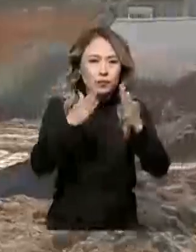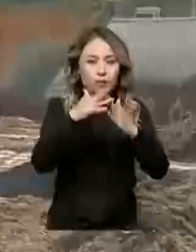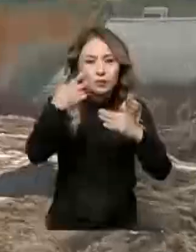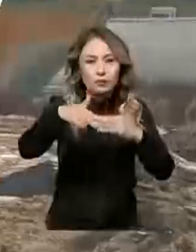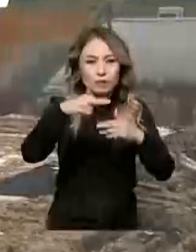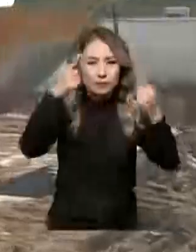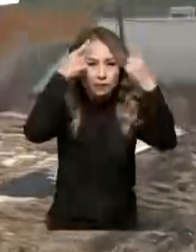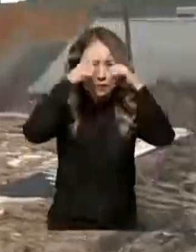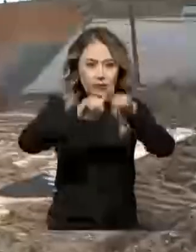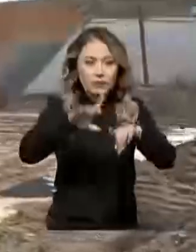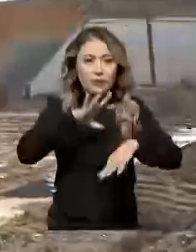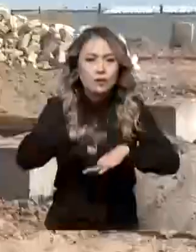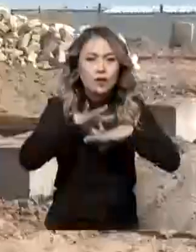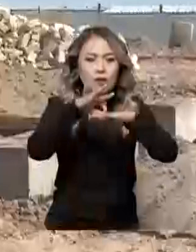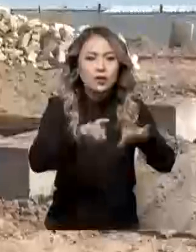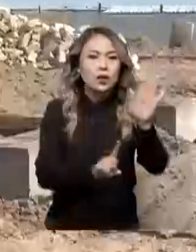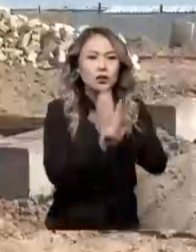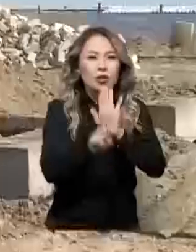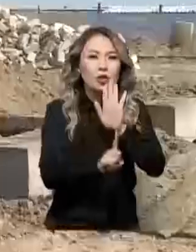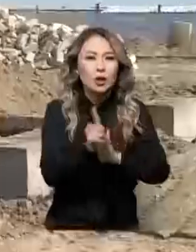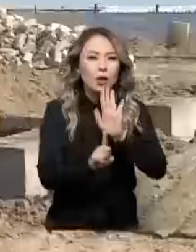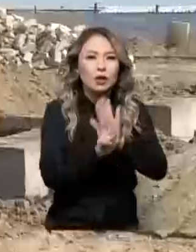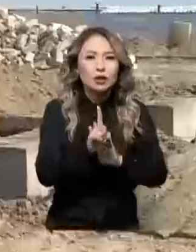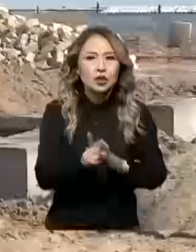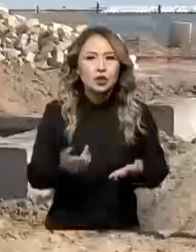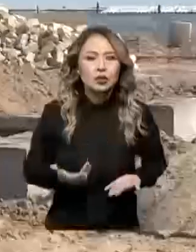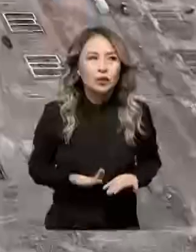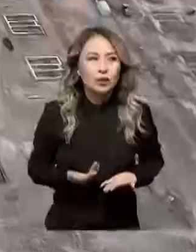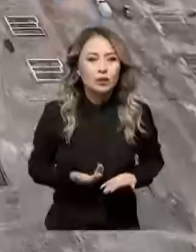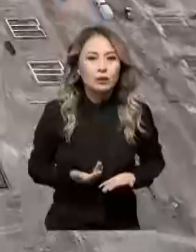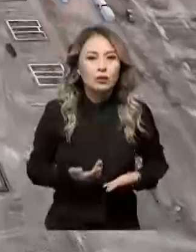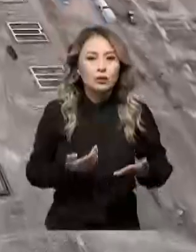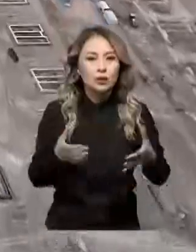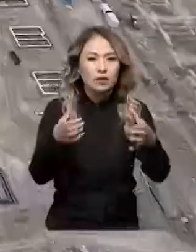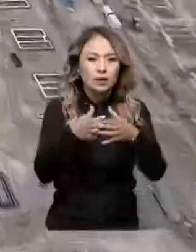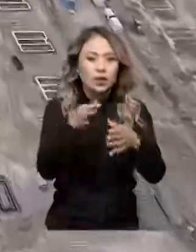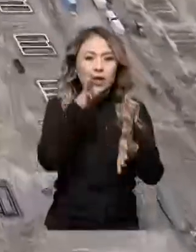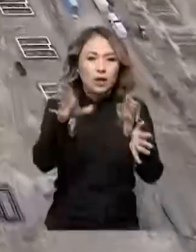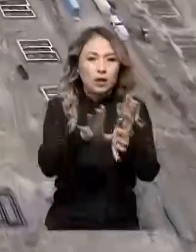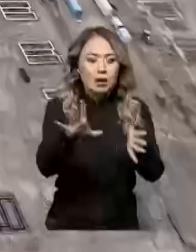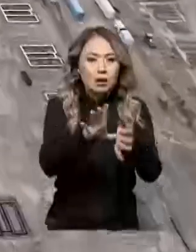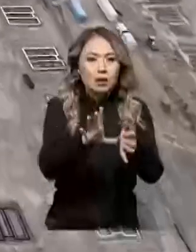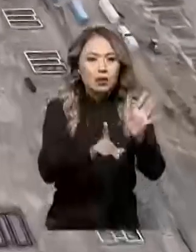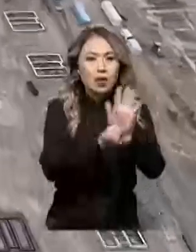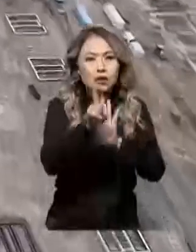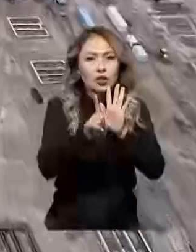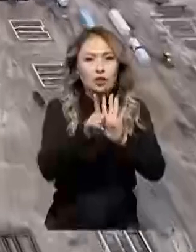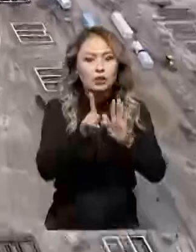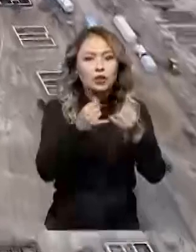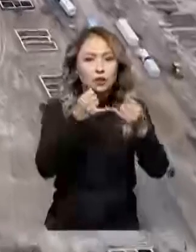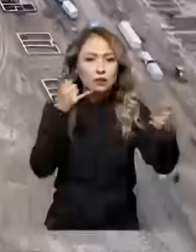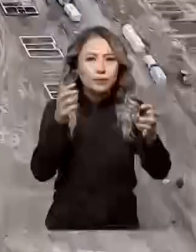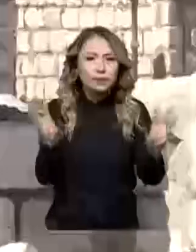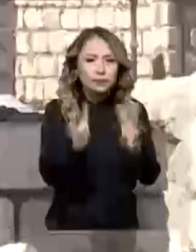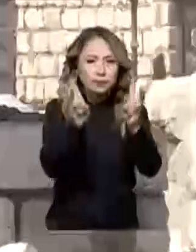тарта техника жұмыс істеуде, қажеттілігінің қарай қосымша тағы да тартылады. Болашақ деп аталатын ықшам ауданның электр желісі, ауыз су, газ құбыры секілді